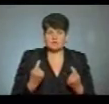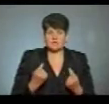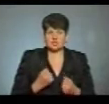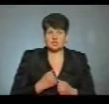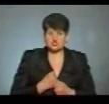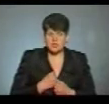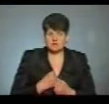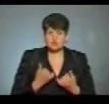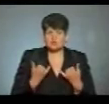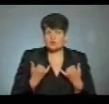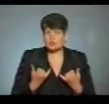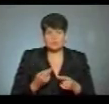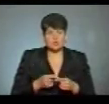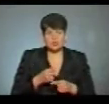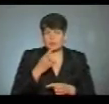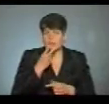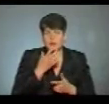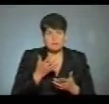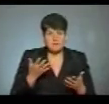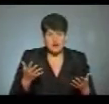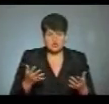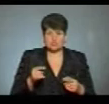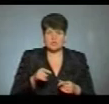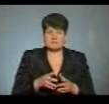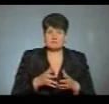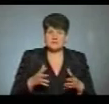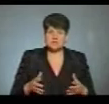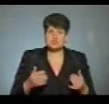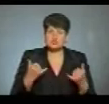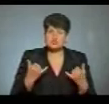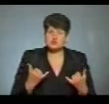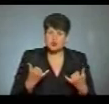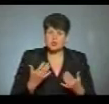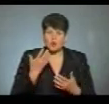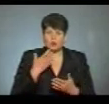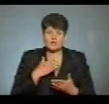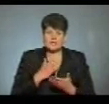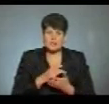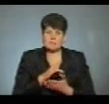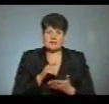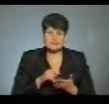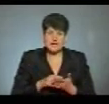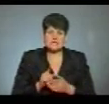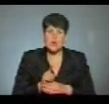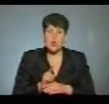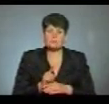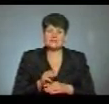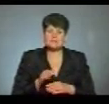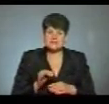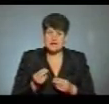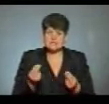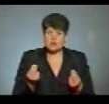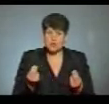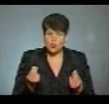сьогодні ми цього не бачимо. Тим більше сьогодні, коли стоїть питання оптимізації коштів, які